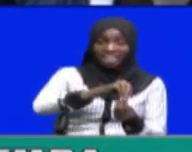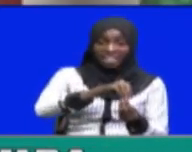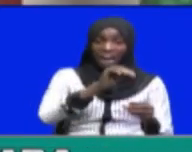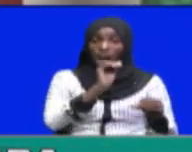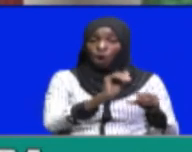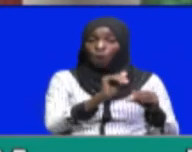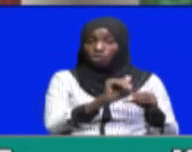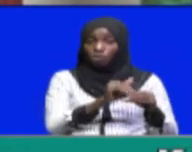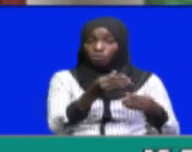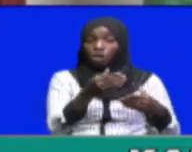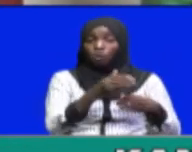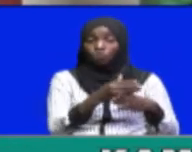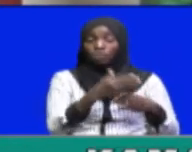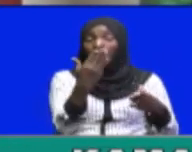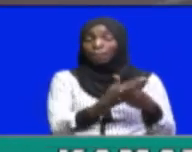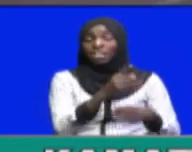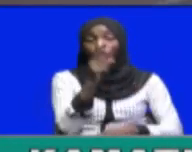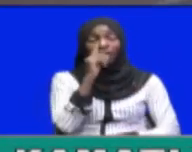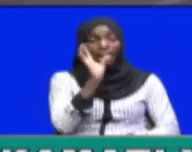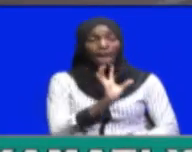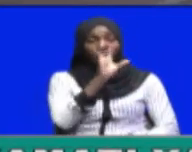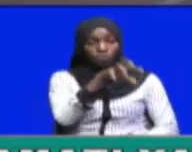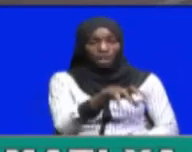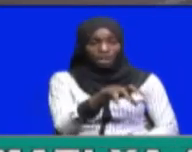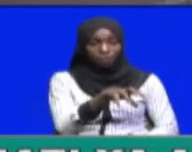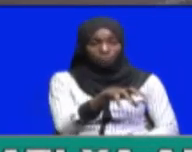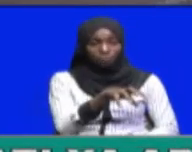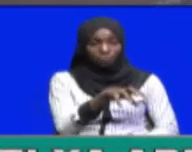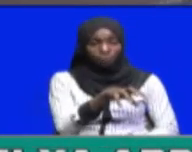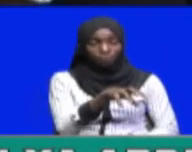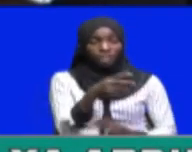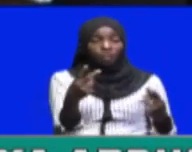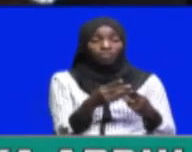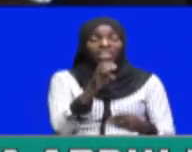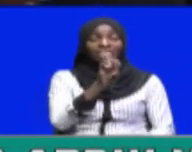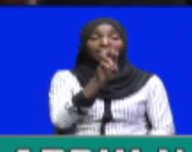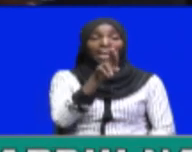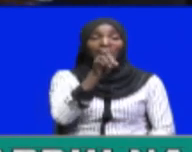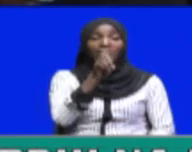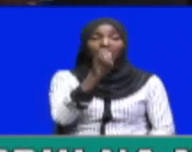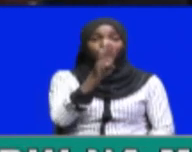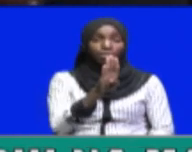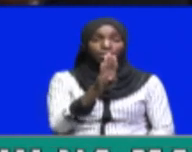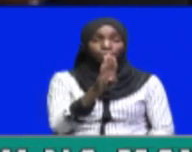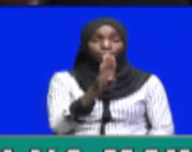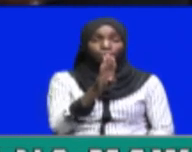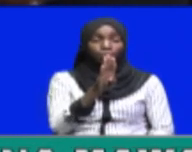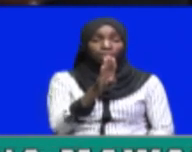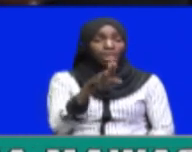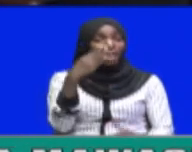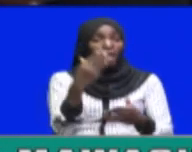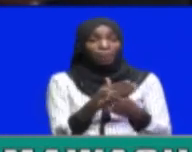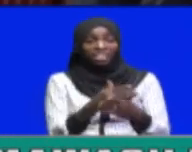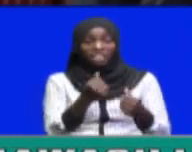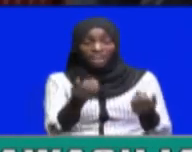mwaka. Makamu wa pili wa rais wa Zanzibar alieleza kwamba CRDB ni benki inayowalenga moja kwa moja wananchi